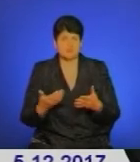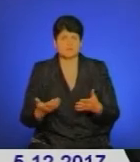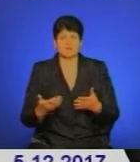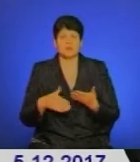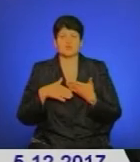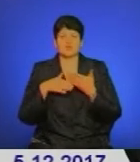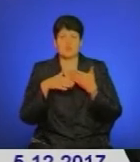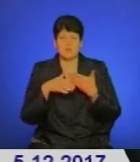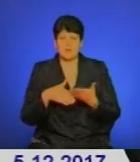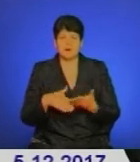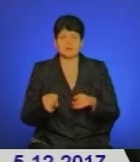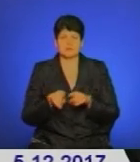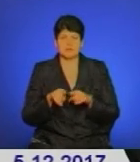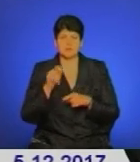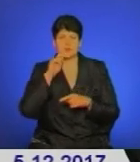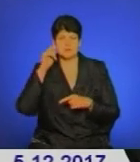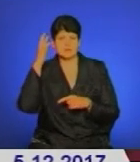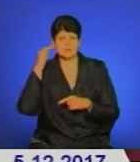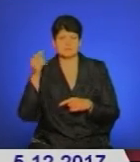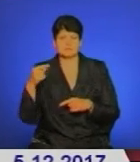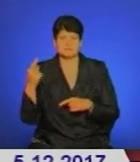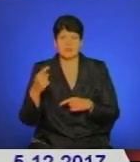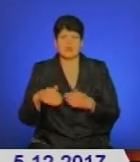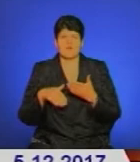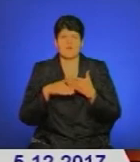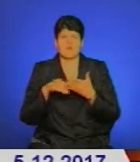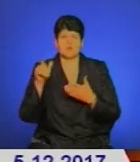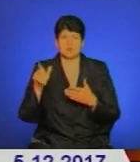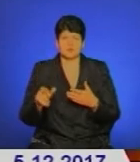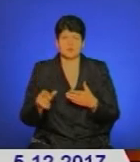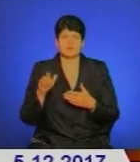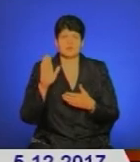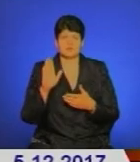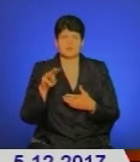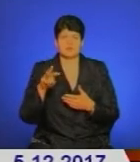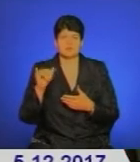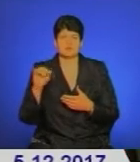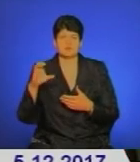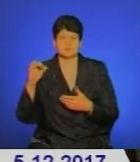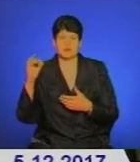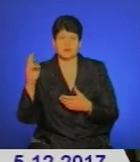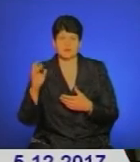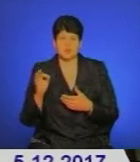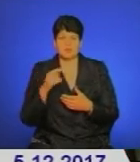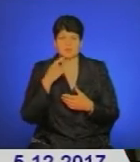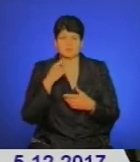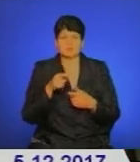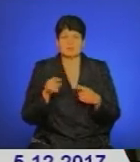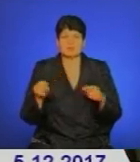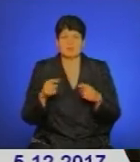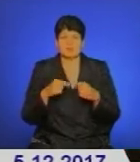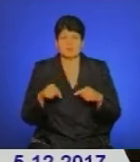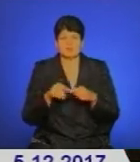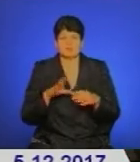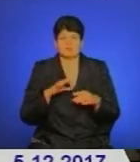Допомагає бійцям на сході українське козацтво Тернопільщини. Волонтер генерал Хорунжий Володимир Мусейко пригадує, що їх осередок був заснований у